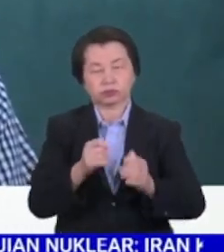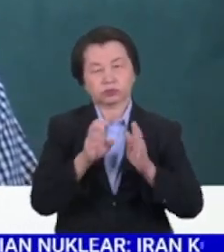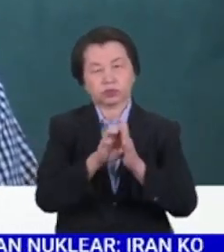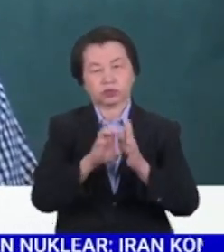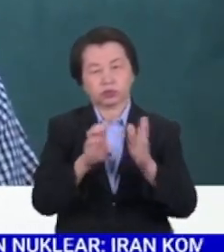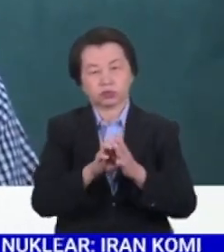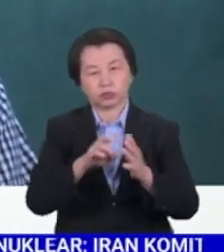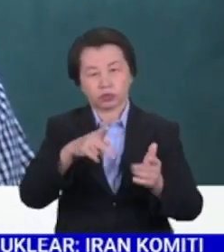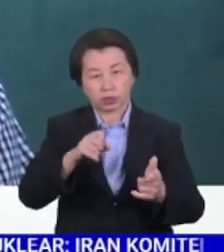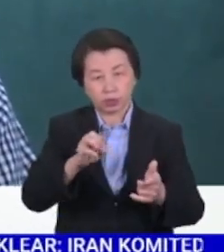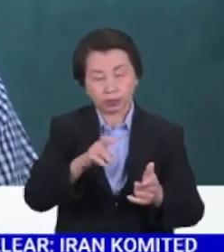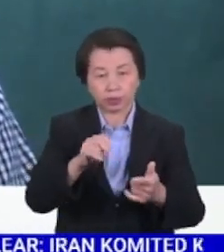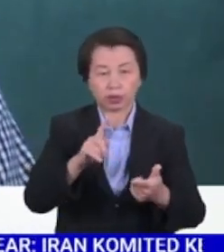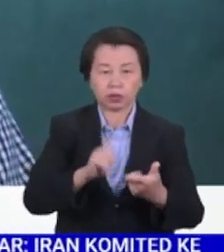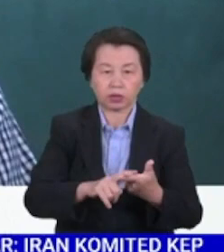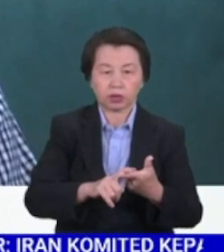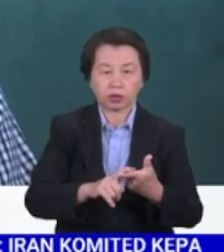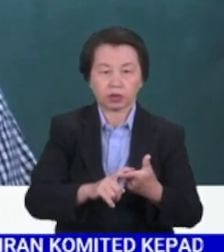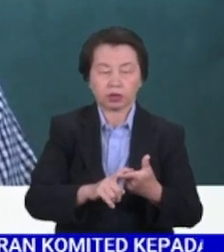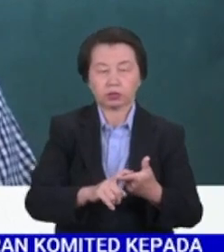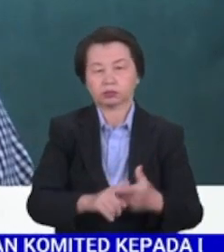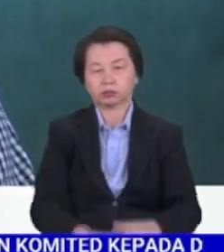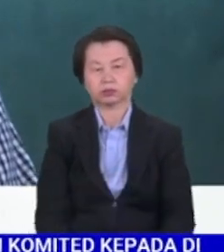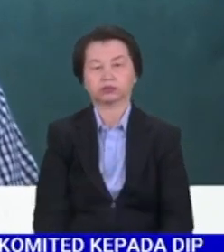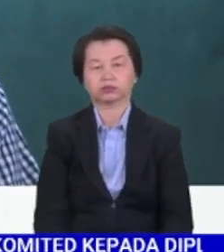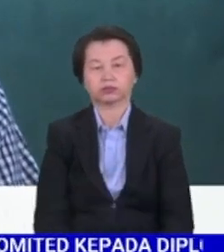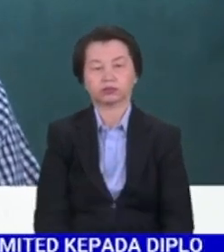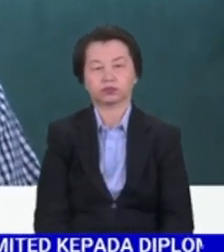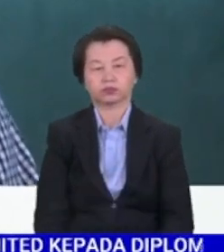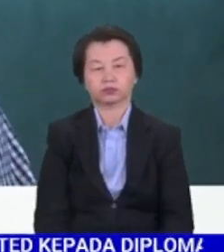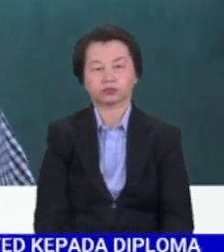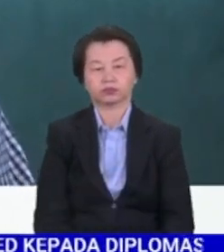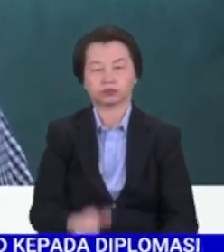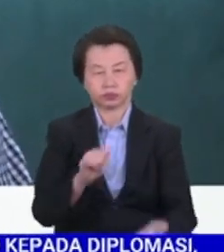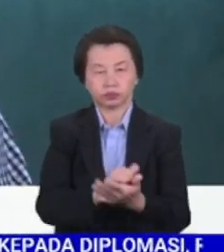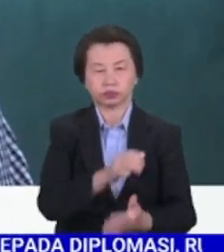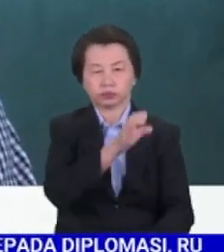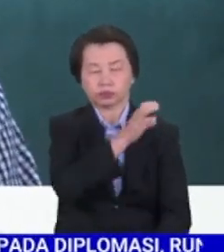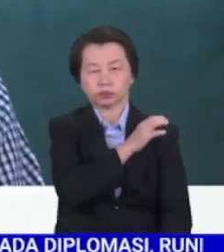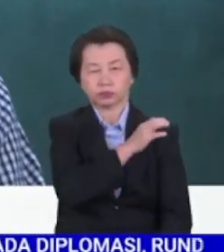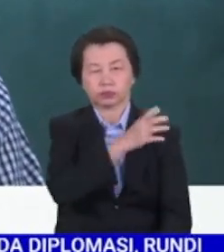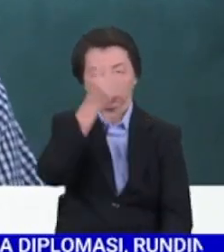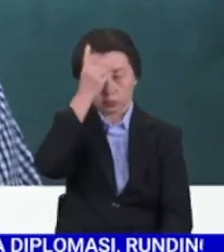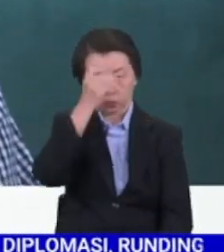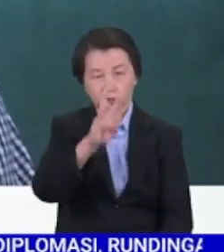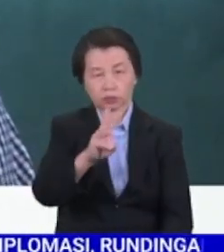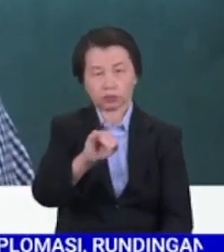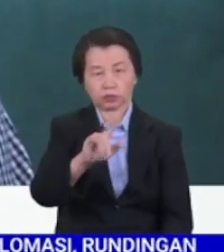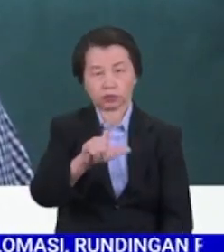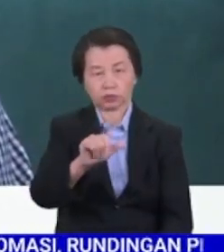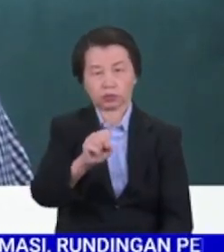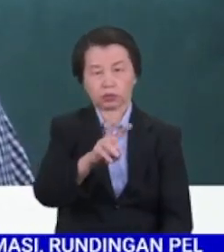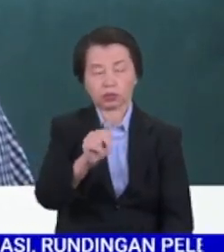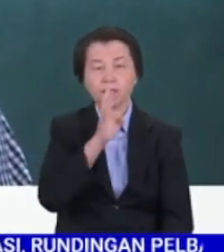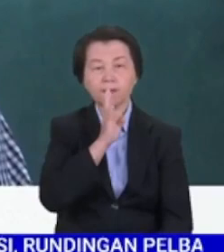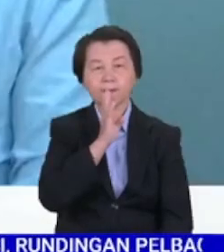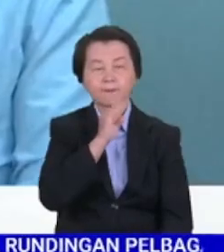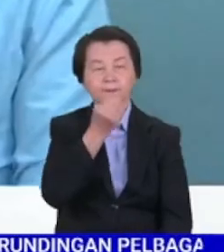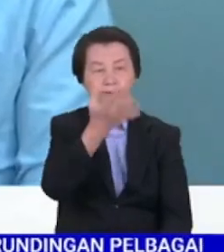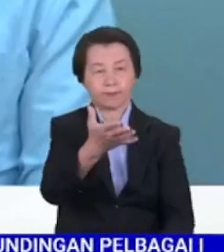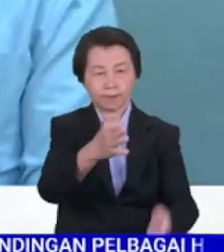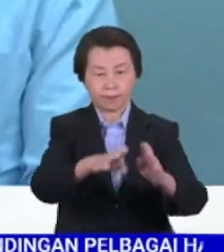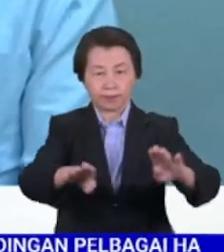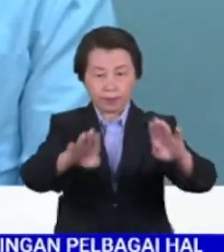Presiden, Saku Pengerusi atau Pejabat Daerah, Tuan Dio sebagai pengerusi. Dato' Wilson Ugak berkata demikian kepada